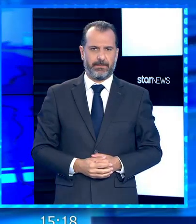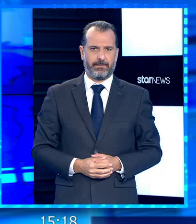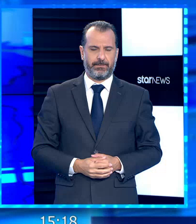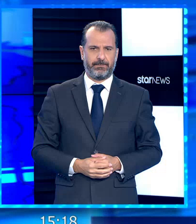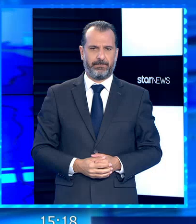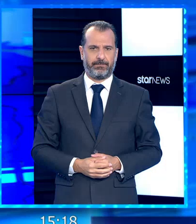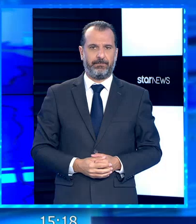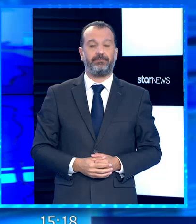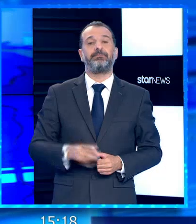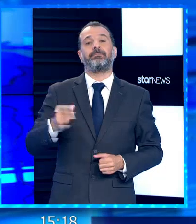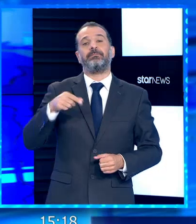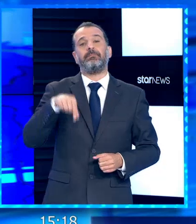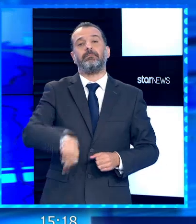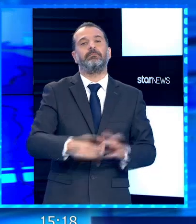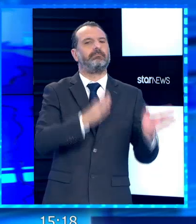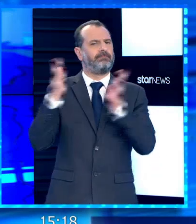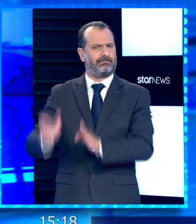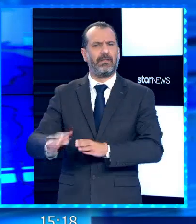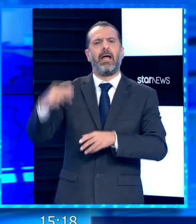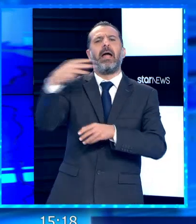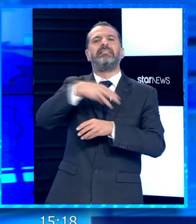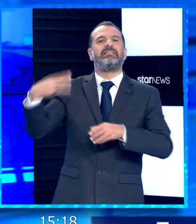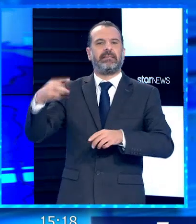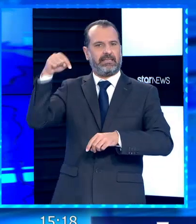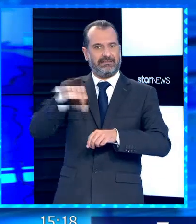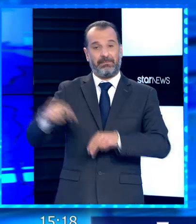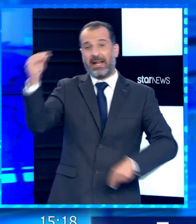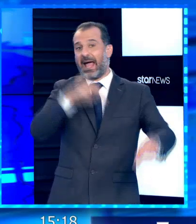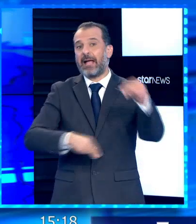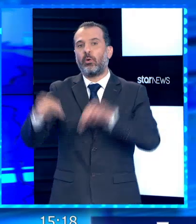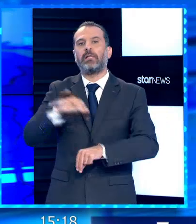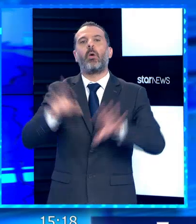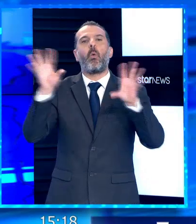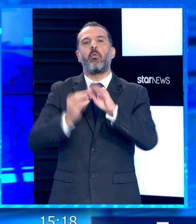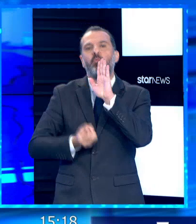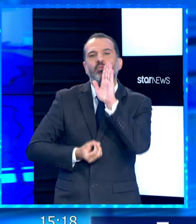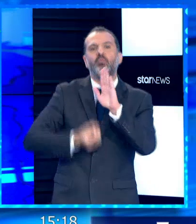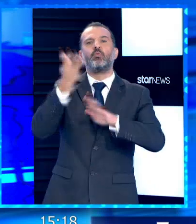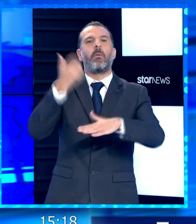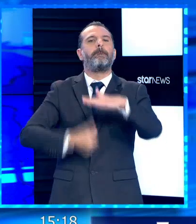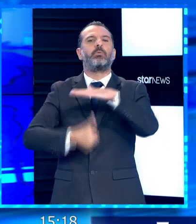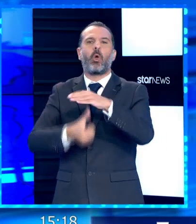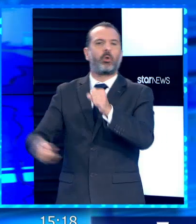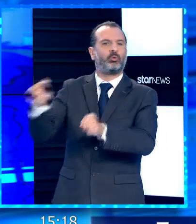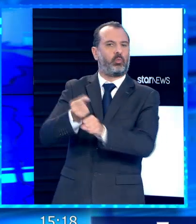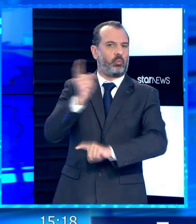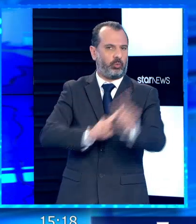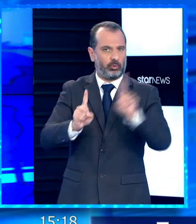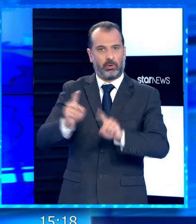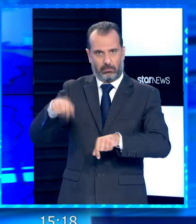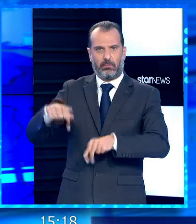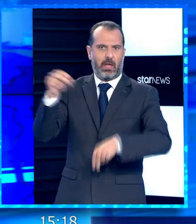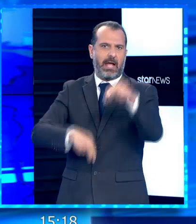Με τη συμμετοχή να ξεπερνά τις προσδοκίες, εξελίσσεται η εκλογική διαδικασία για την ανάδειξη νέου πρόεδρου στο ΣΥΡΙΖΑ. Οι